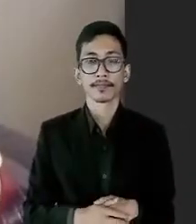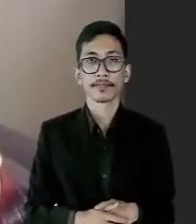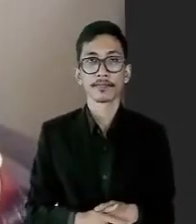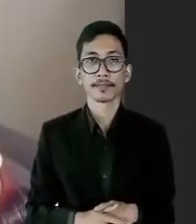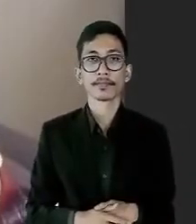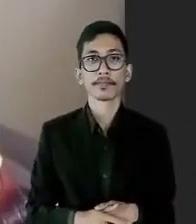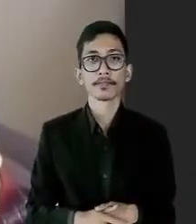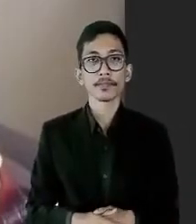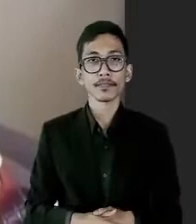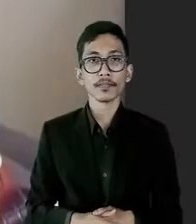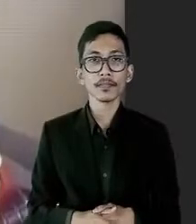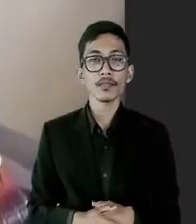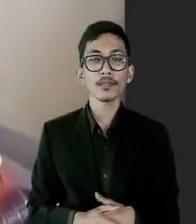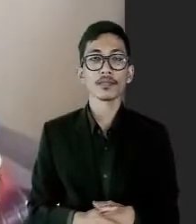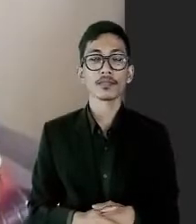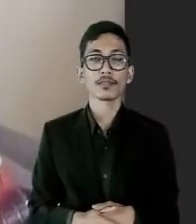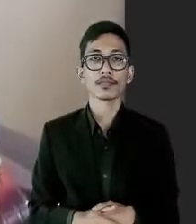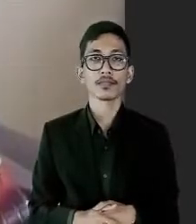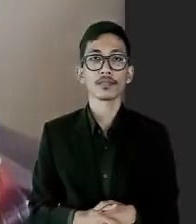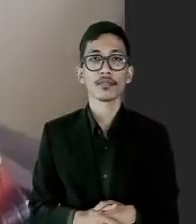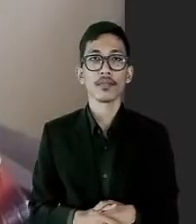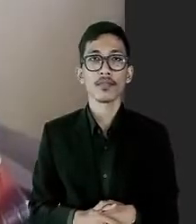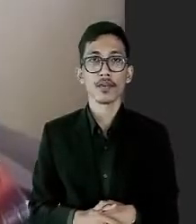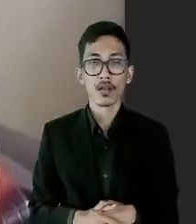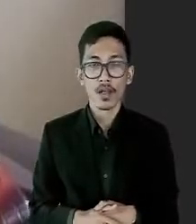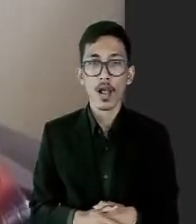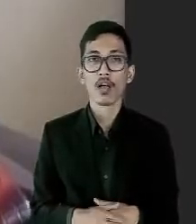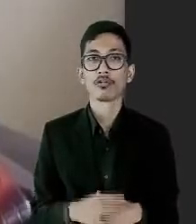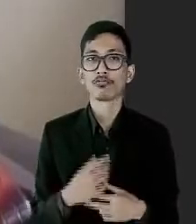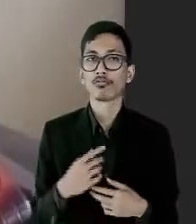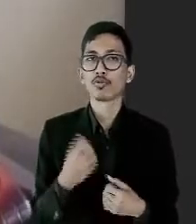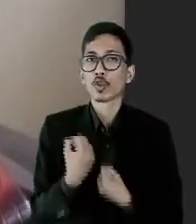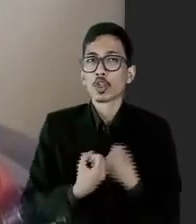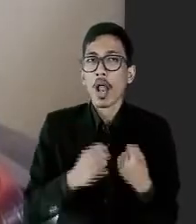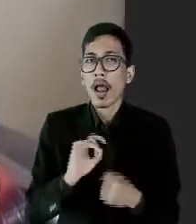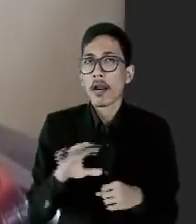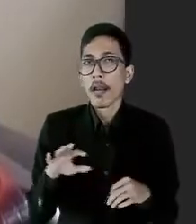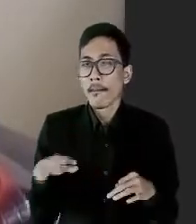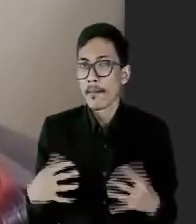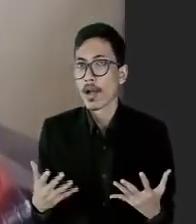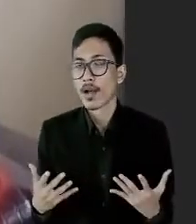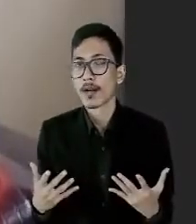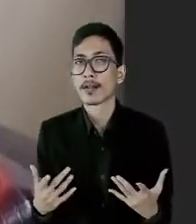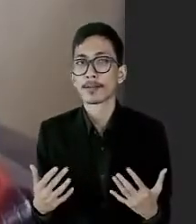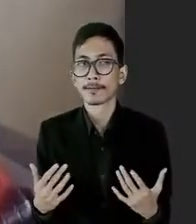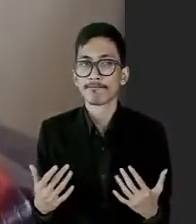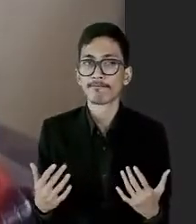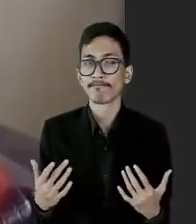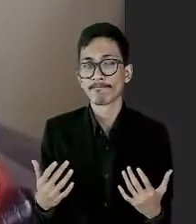upaya lain juga yang telah dilakukan oleh Satgas COVID-19 Kota Jayapura melalui